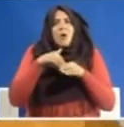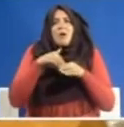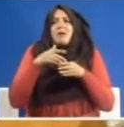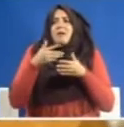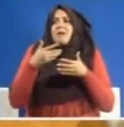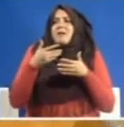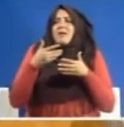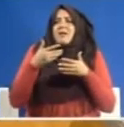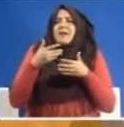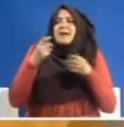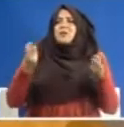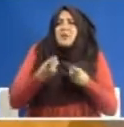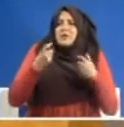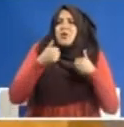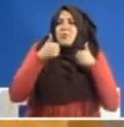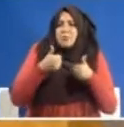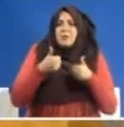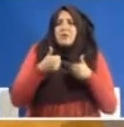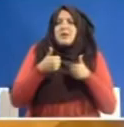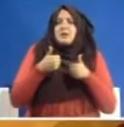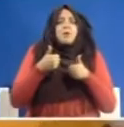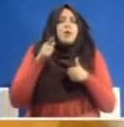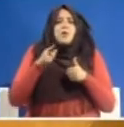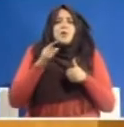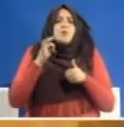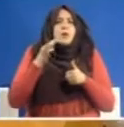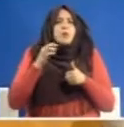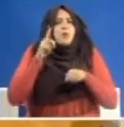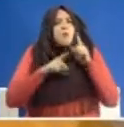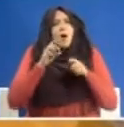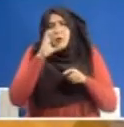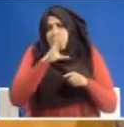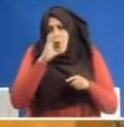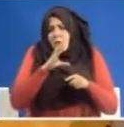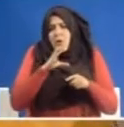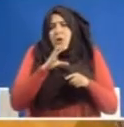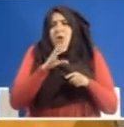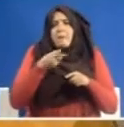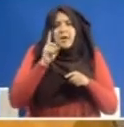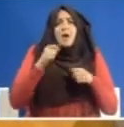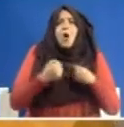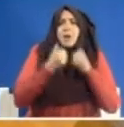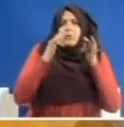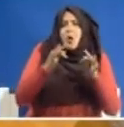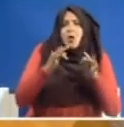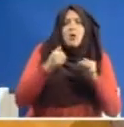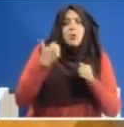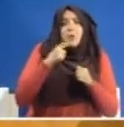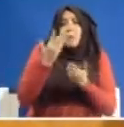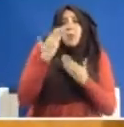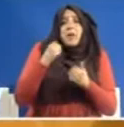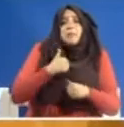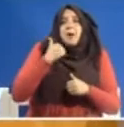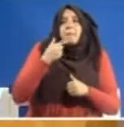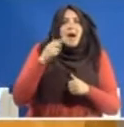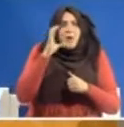وإذا وضعت له فإنه يستطيع بطريقة أخرى يسأل من هم أكثر منه دراية ودربة في هذه المعلومات، ويستطيع